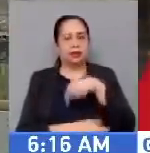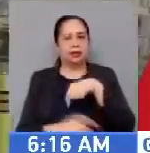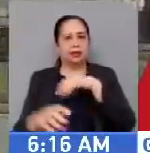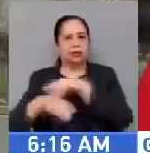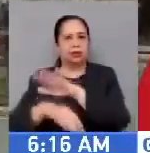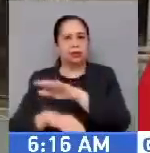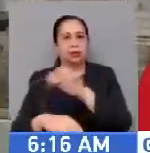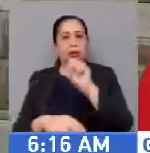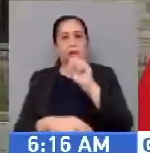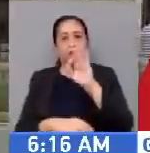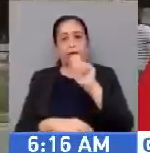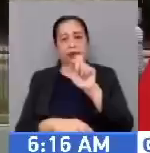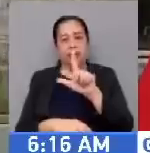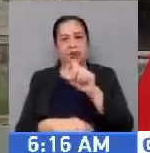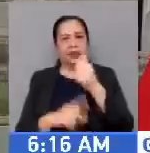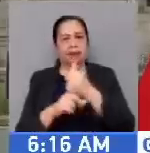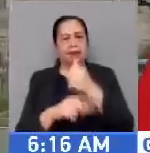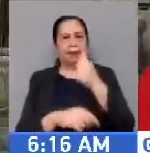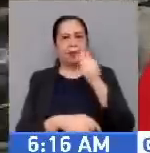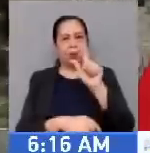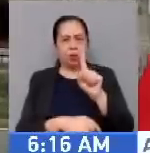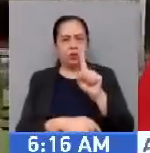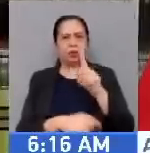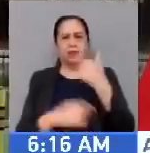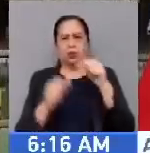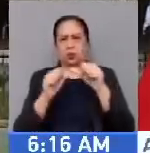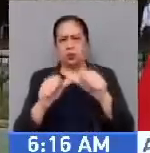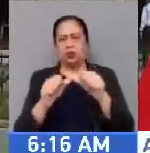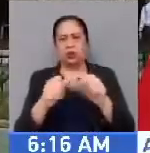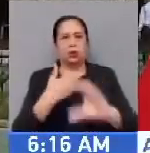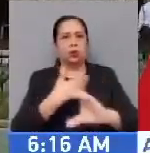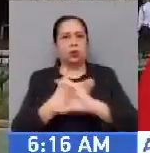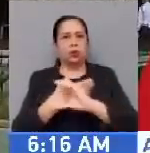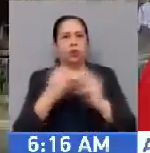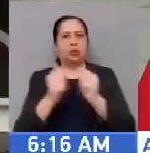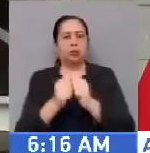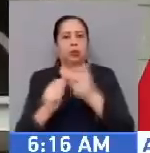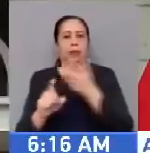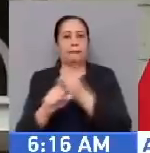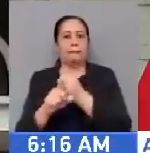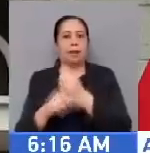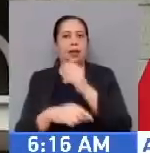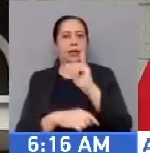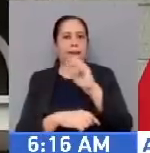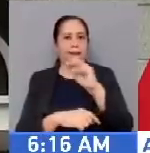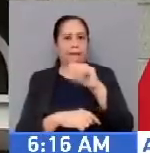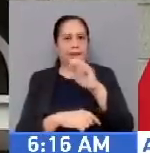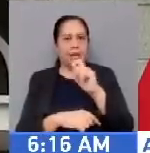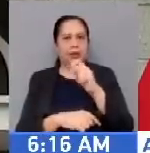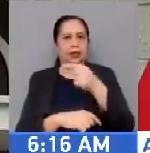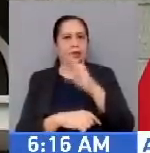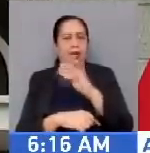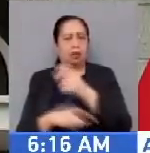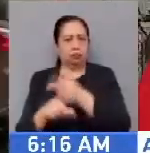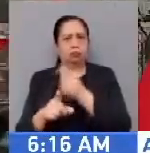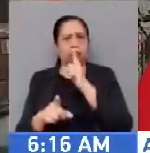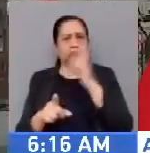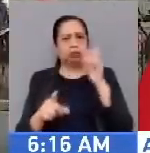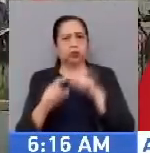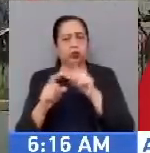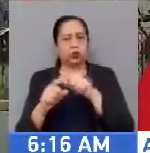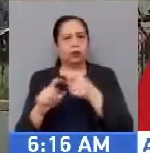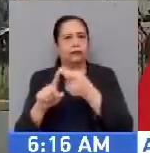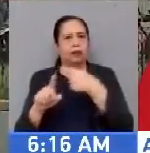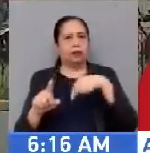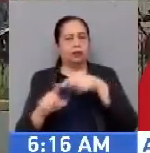niyang pinakamainam daw na ituloy ang kanilang kontrata sa Impact Hub at ginarantihan daw ng COMELEC na sa kanila manggagaling ang pondo para